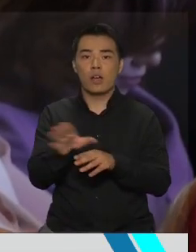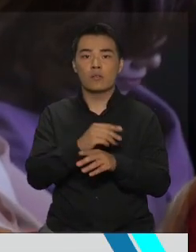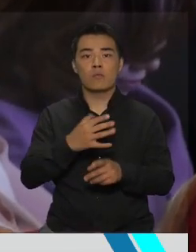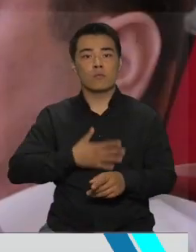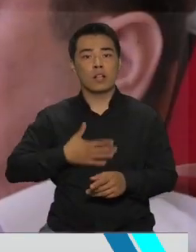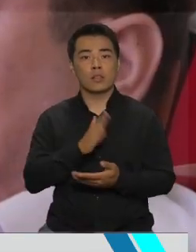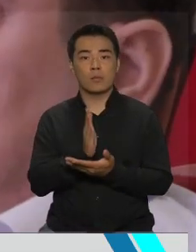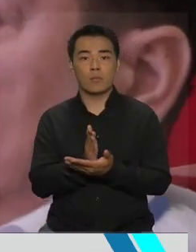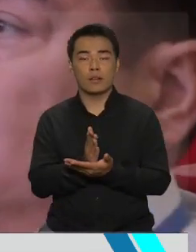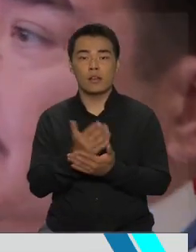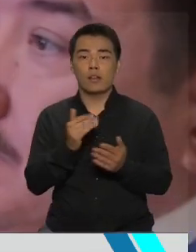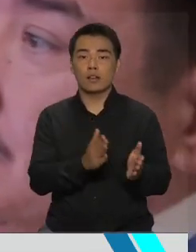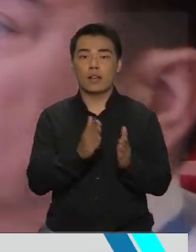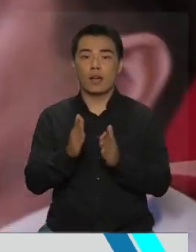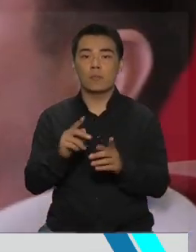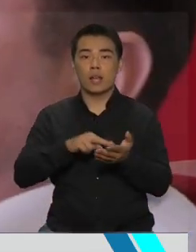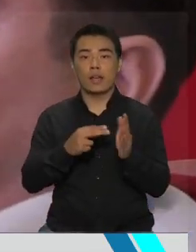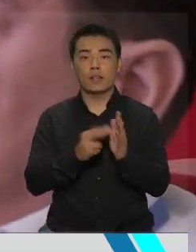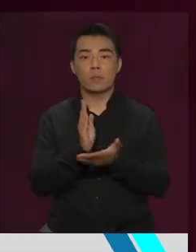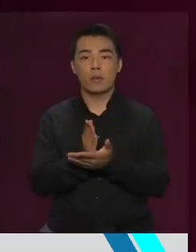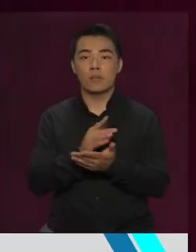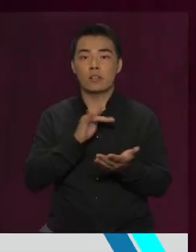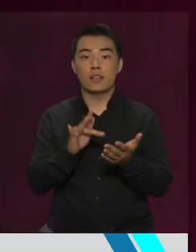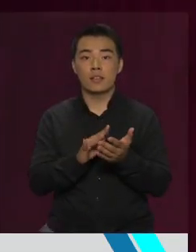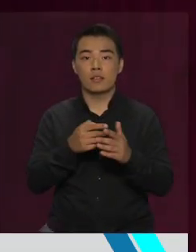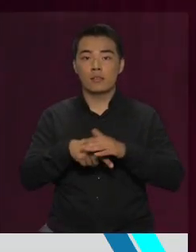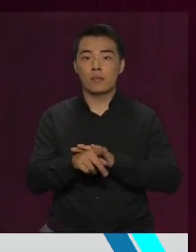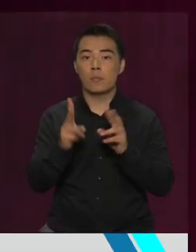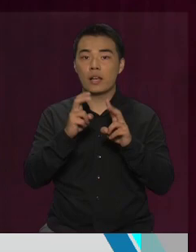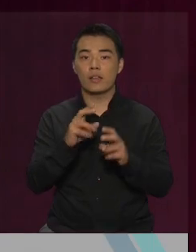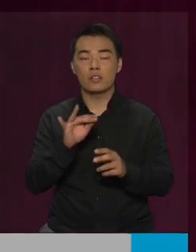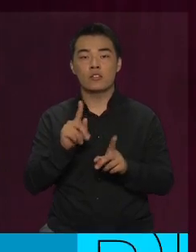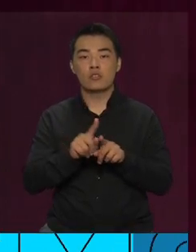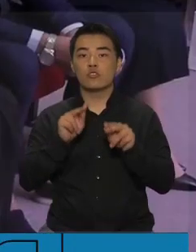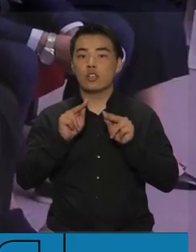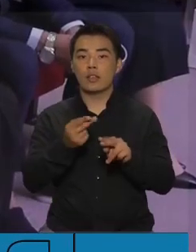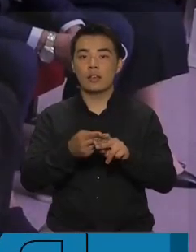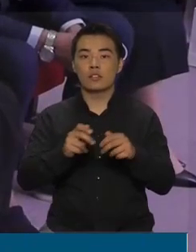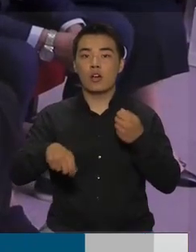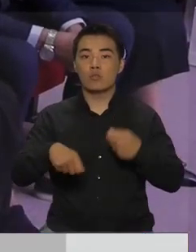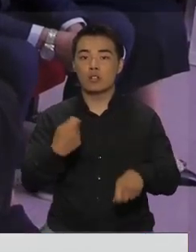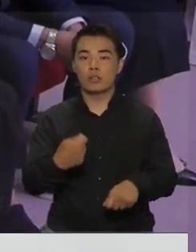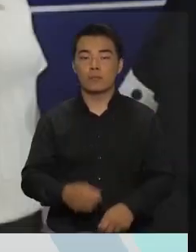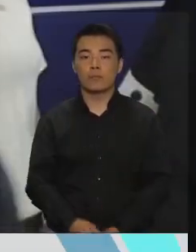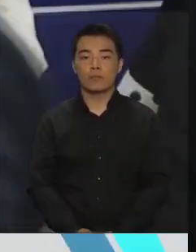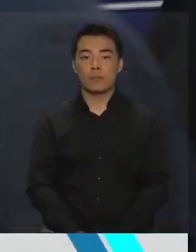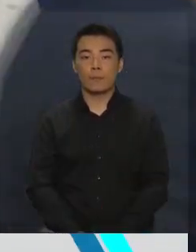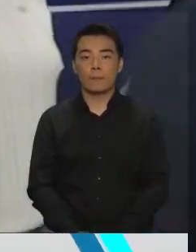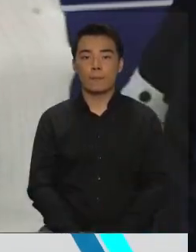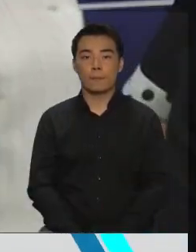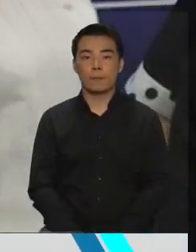общественность. В регионе реализует ряд пилотных проектов, нацеленных на профилактику и искоренение таких правонарушений.